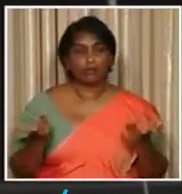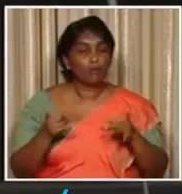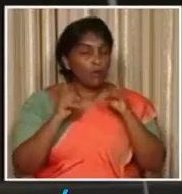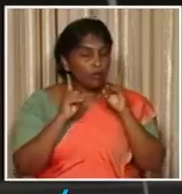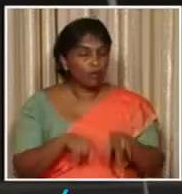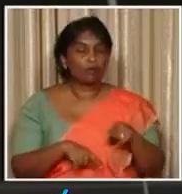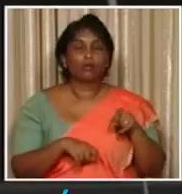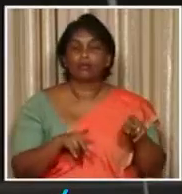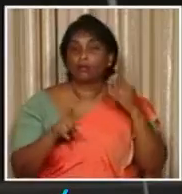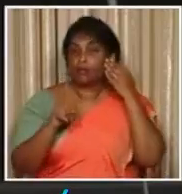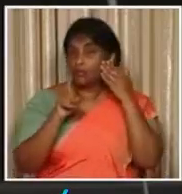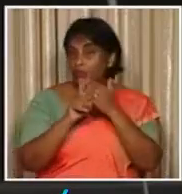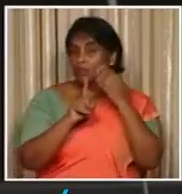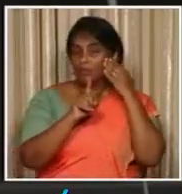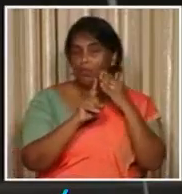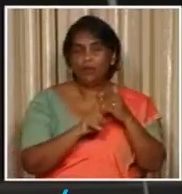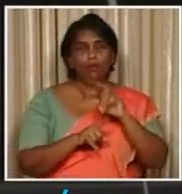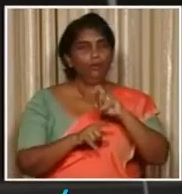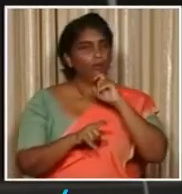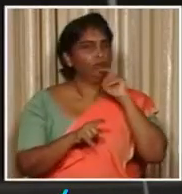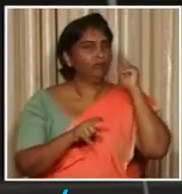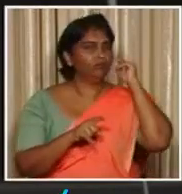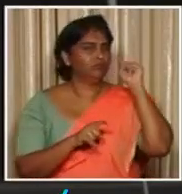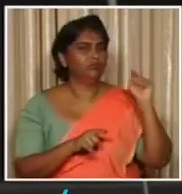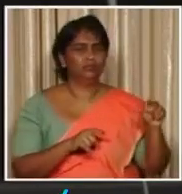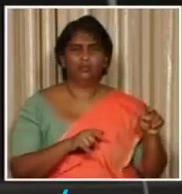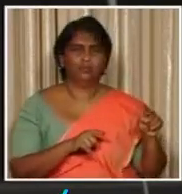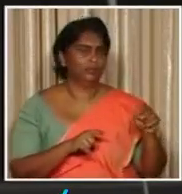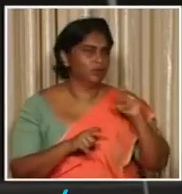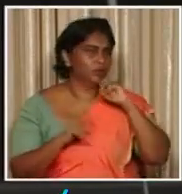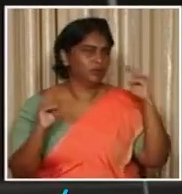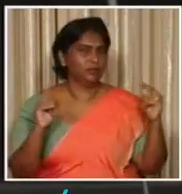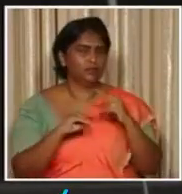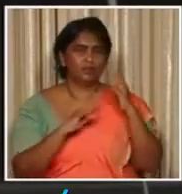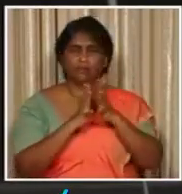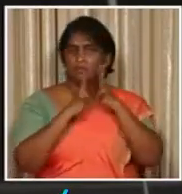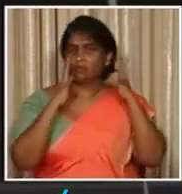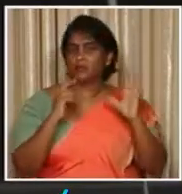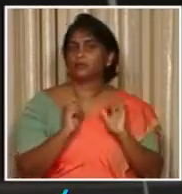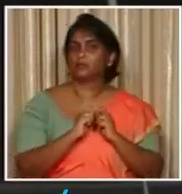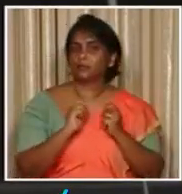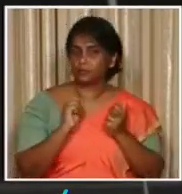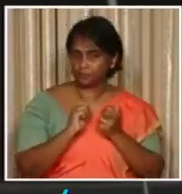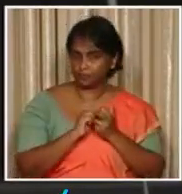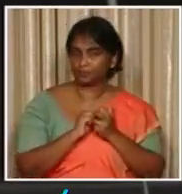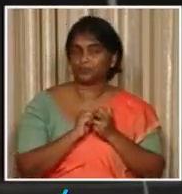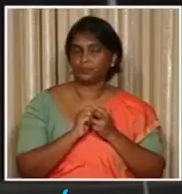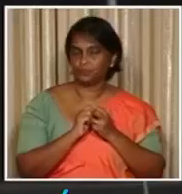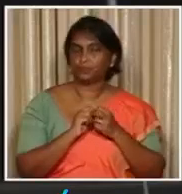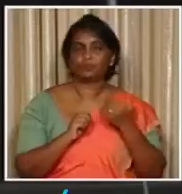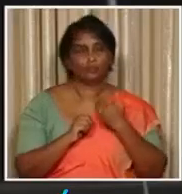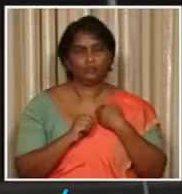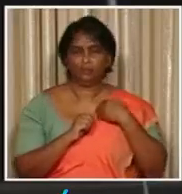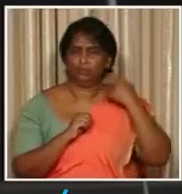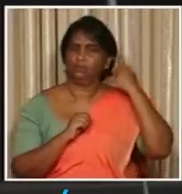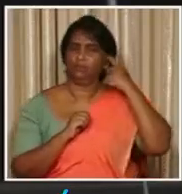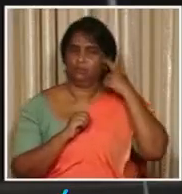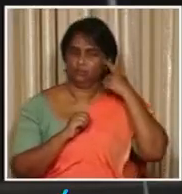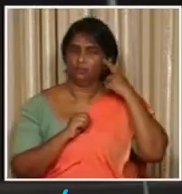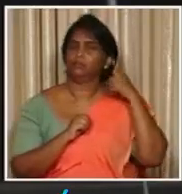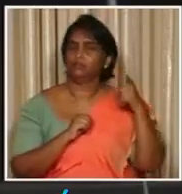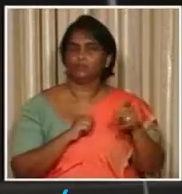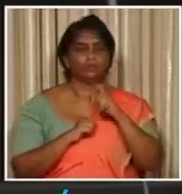මේ කාරණා නිසා අද අධිකරණයේ පිළිබඳව ලොකු ගැටලුවකට පත් වෙලා තියෙනවා. ඉතින් මම හිතන්නේ